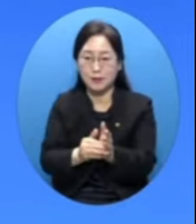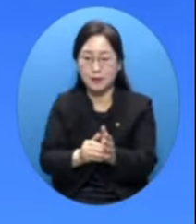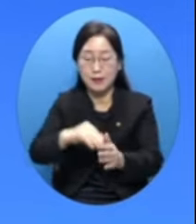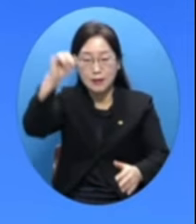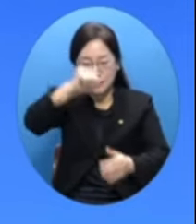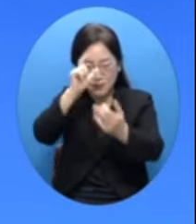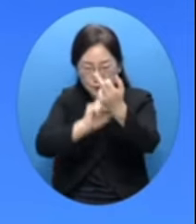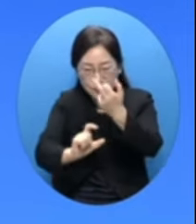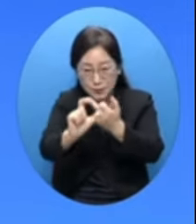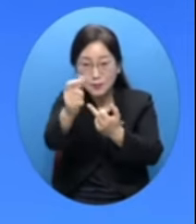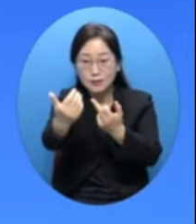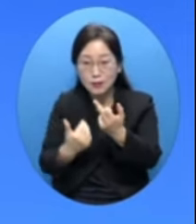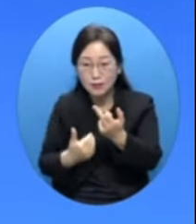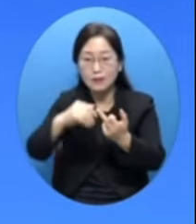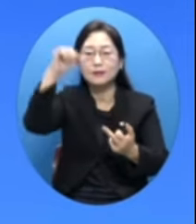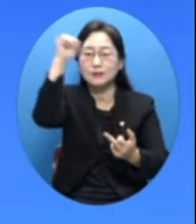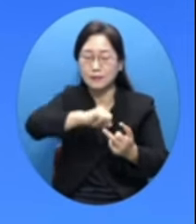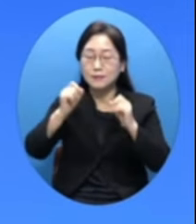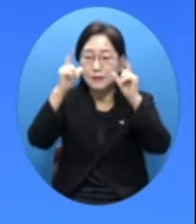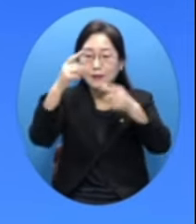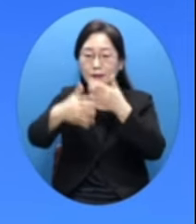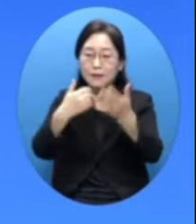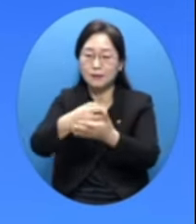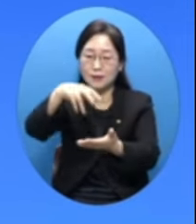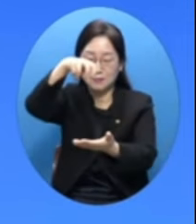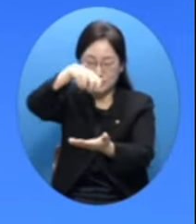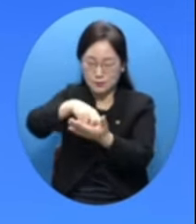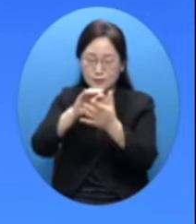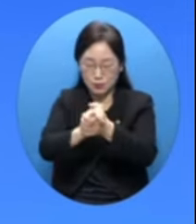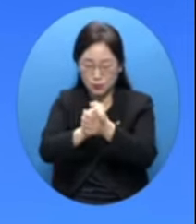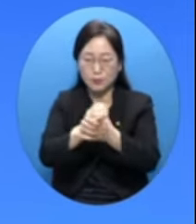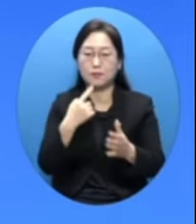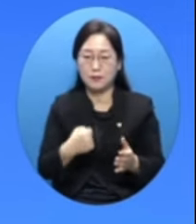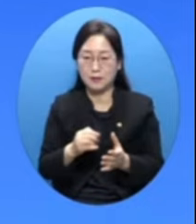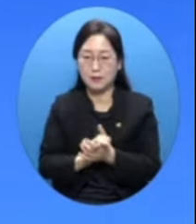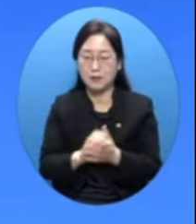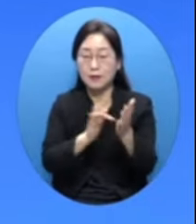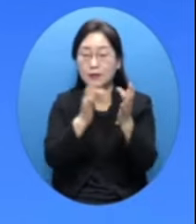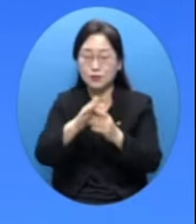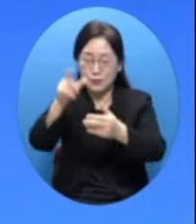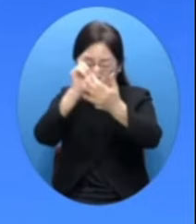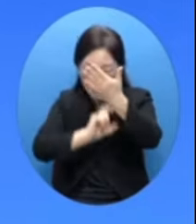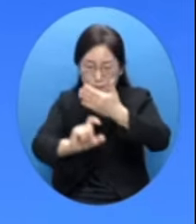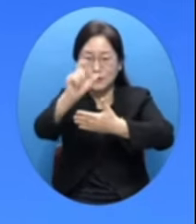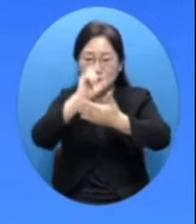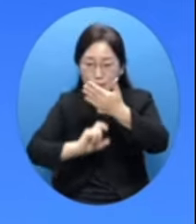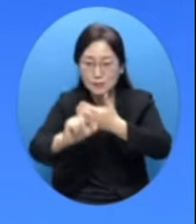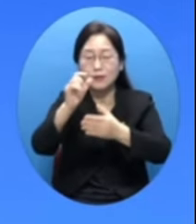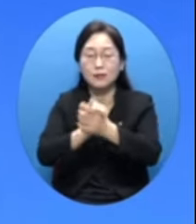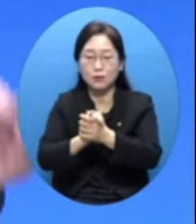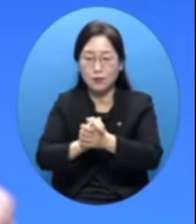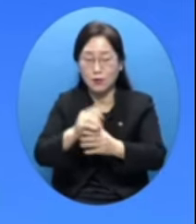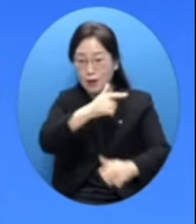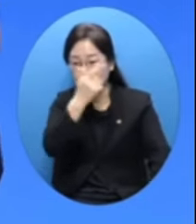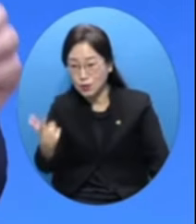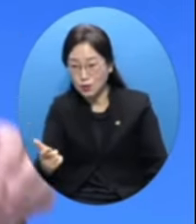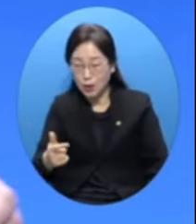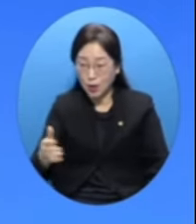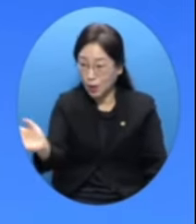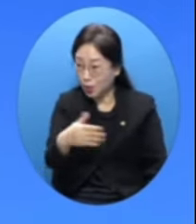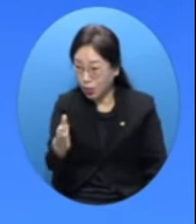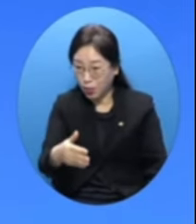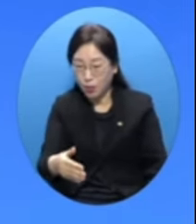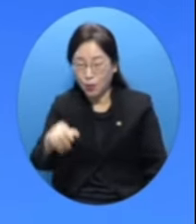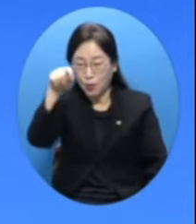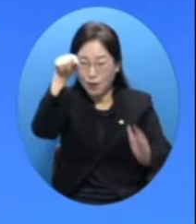전에 주님은 일찍 일어나서 하나님께 엎드려 기도하셨습니다. 예수님은 밤새워 기도하셨습니다. 저녁 때 한가한 곳에 가서